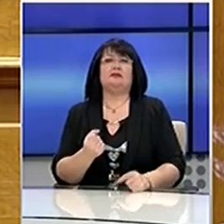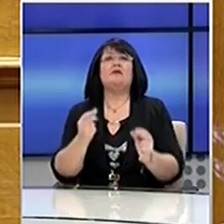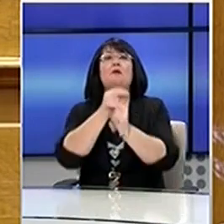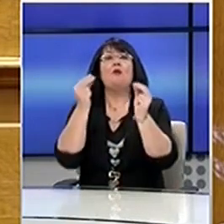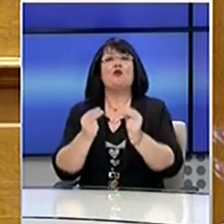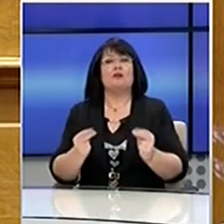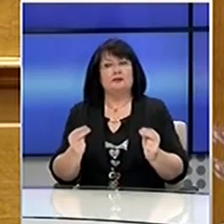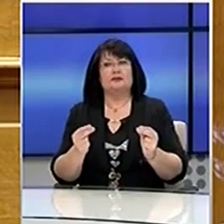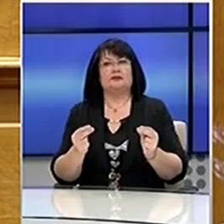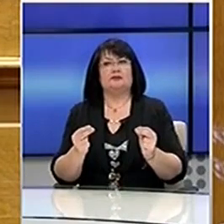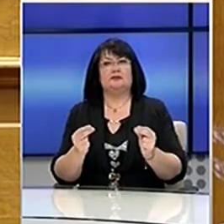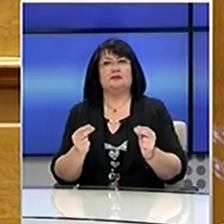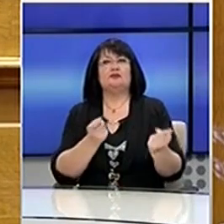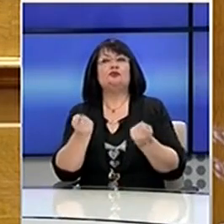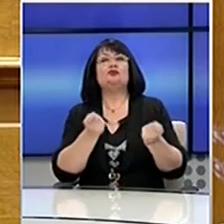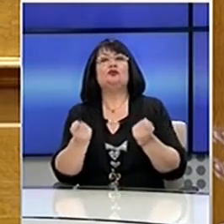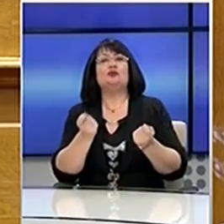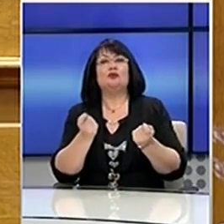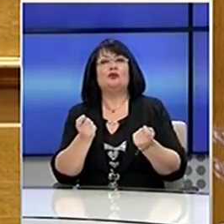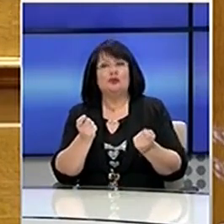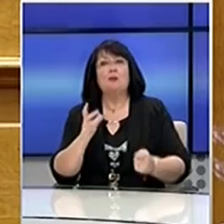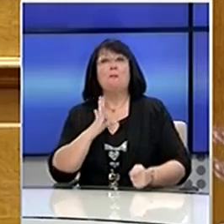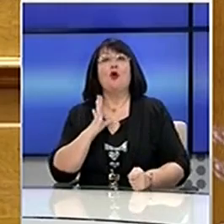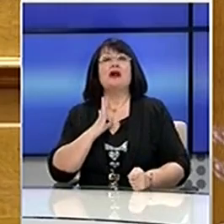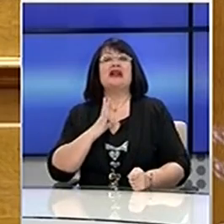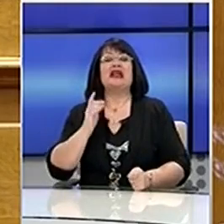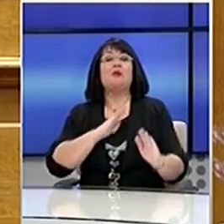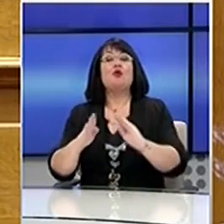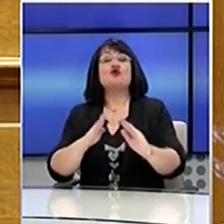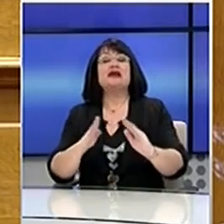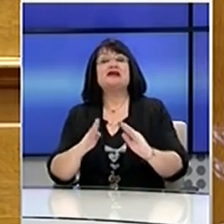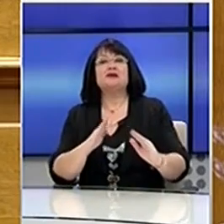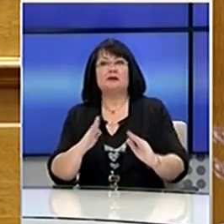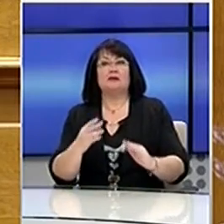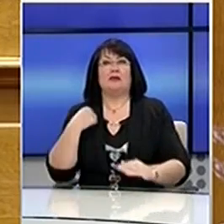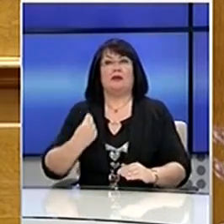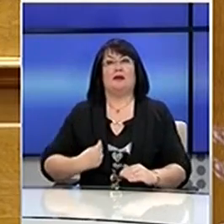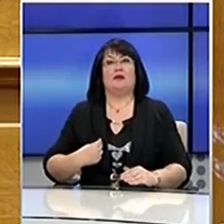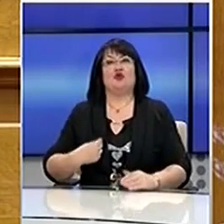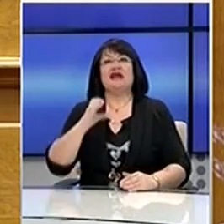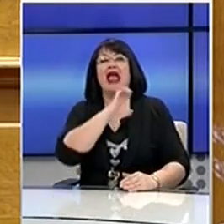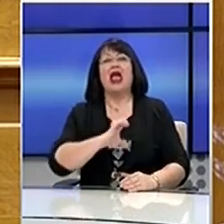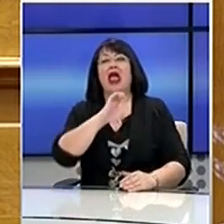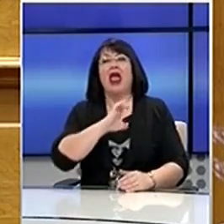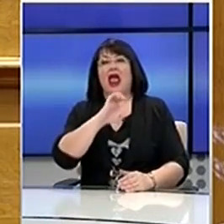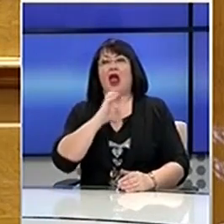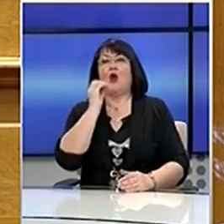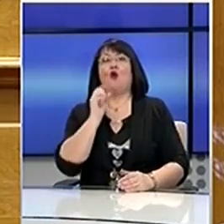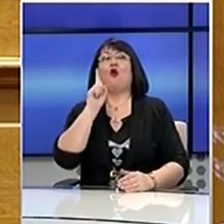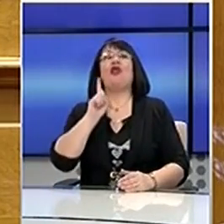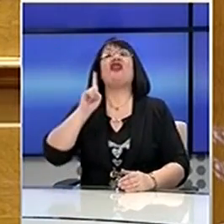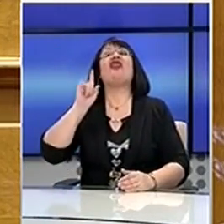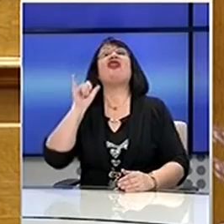αποτελεσματικό μηχανισμό πολιτικής προστασίας. Έναν οργανισμό δημόσιας υγείας, τον ΕΟΔΗ, ο οποίος δεν